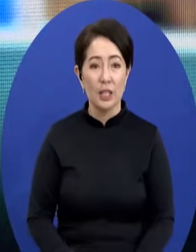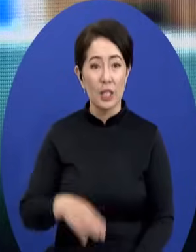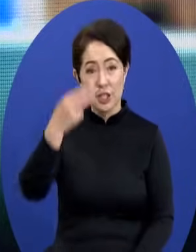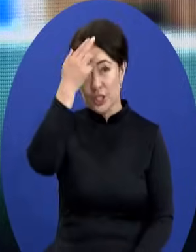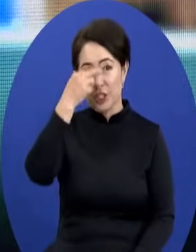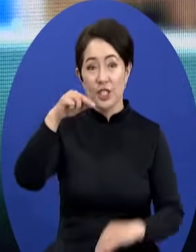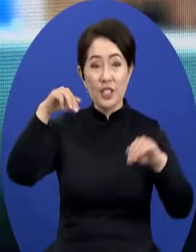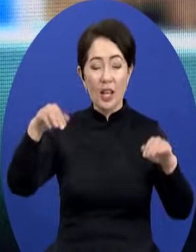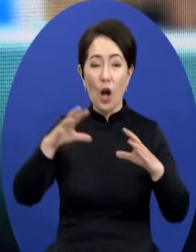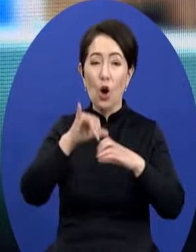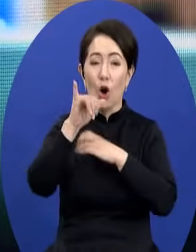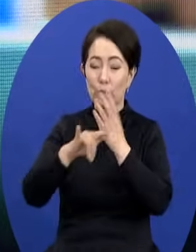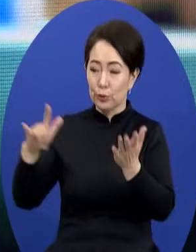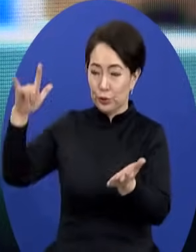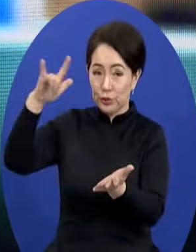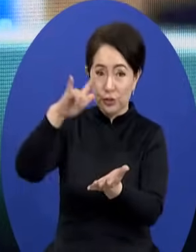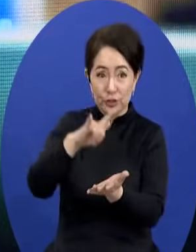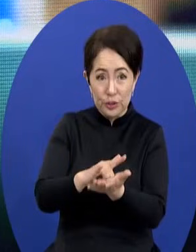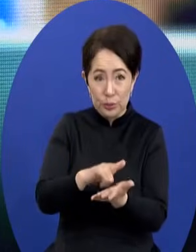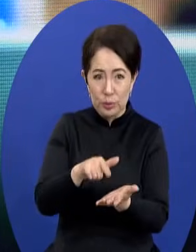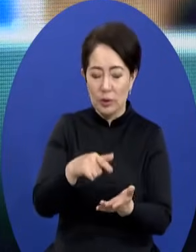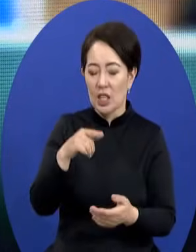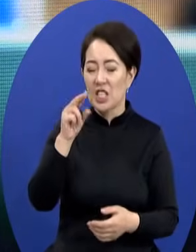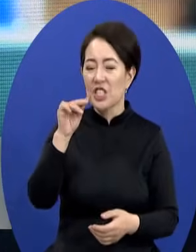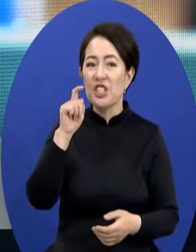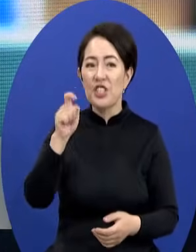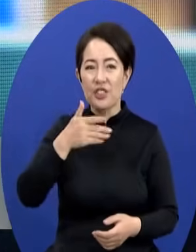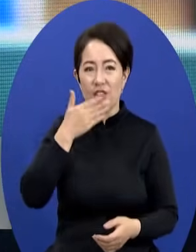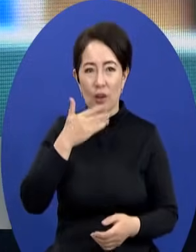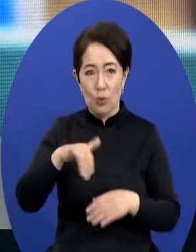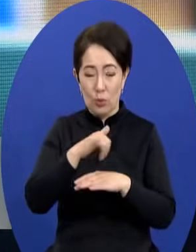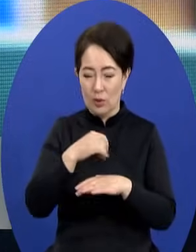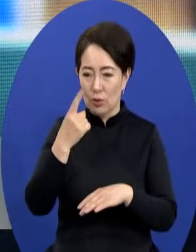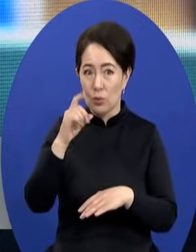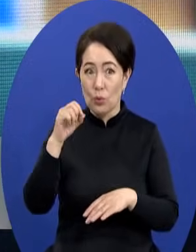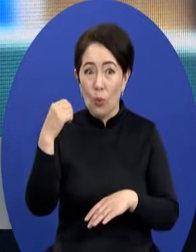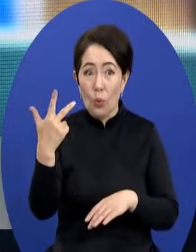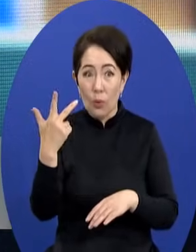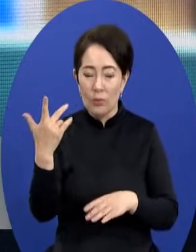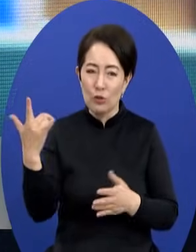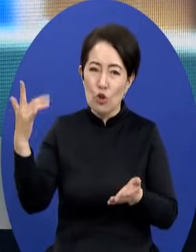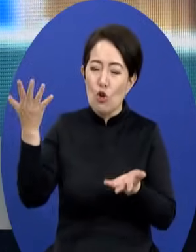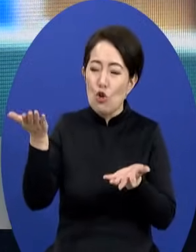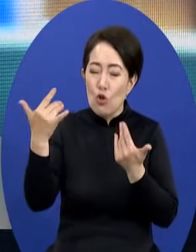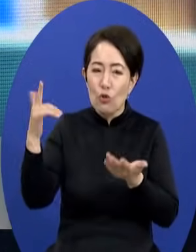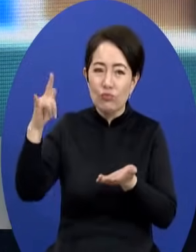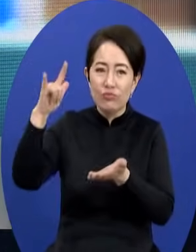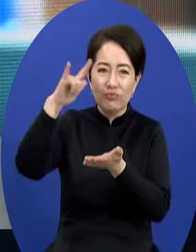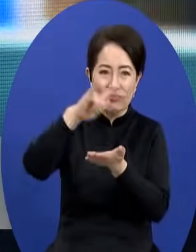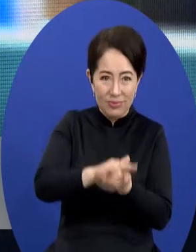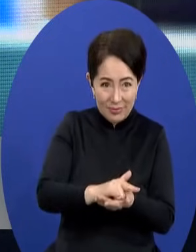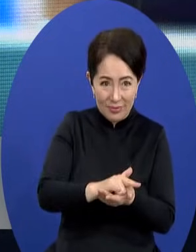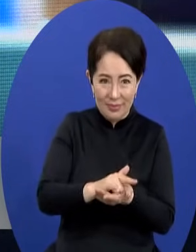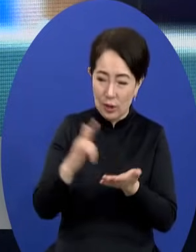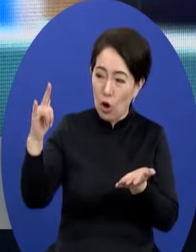Чингис хаан олон улсын нисэх буудалд бүгд найрамдах Чех улсын 103 үйлдвэрийн дугаартай 2 хүний хэт хөнгөн шарк онгоц газардлаа. Энэ онгоцыг